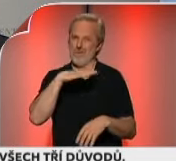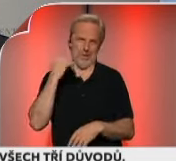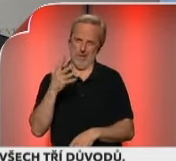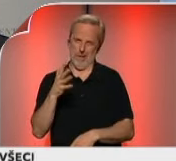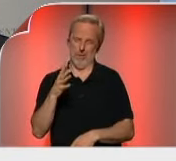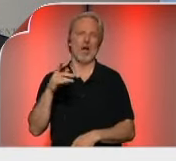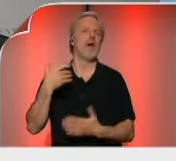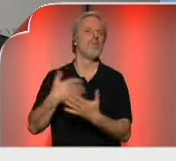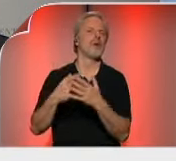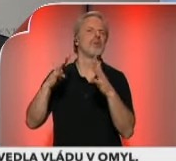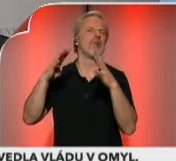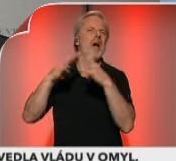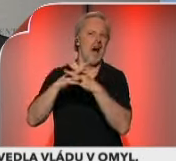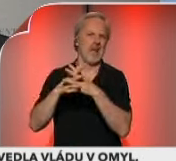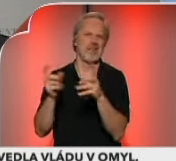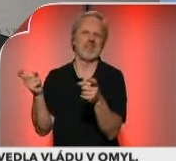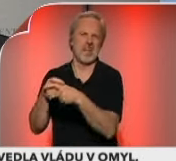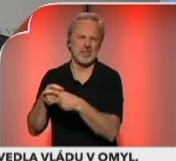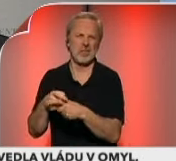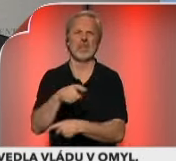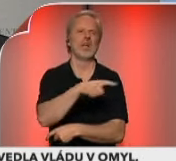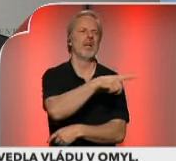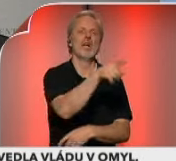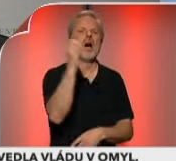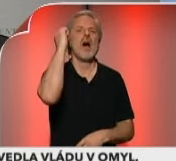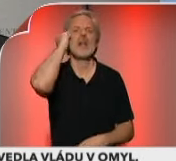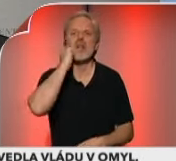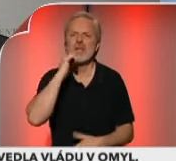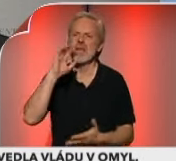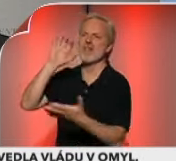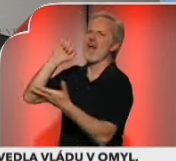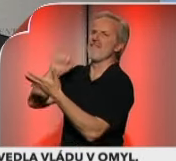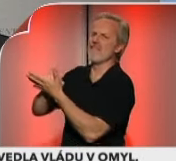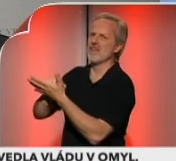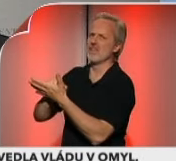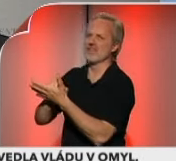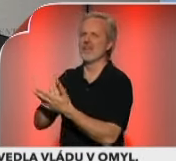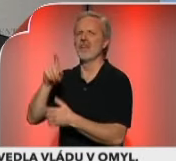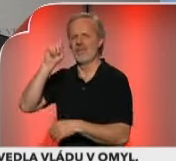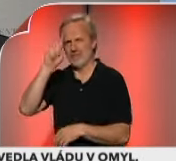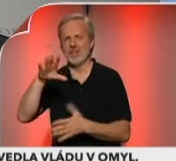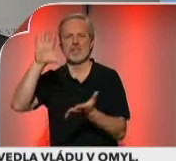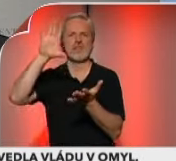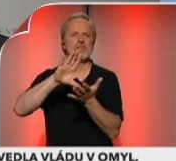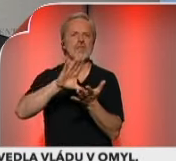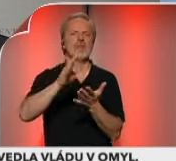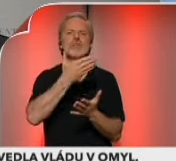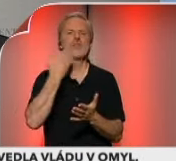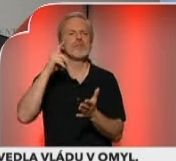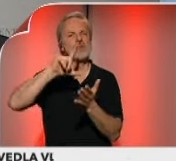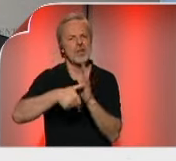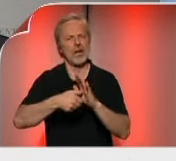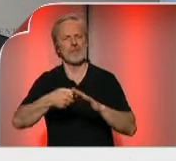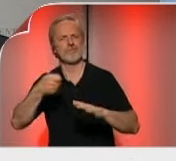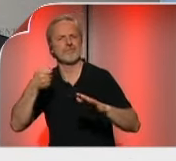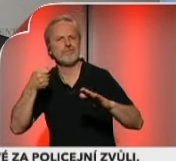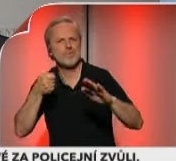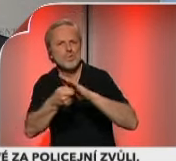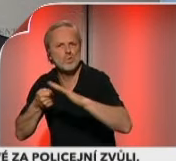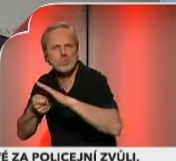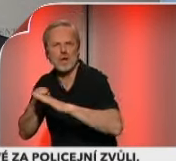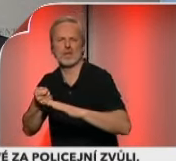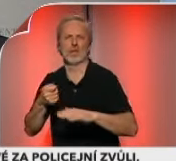toho klientelistické systému který fungoval ve Středních Čechách prostě tohleto samozřejmě půjde i na vrub